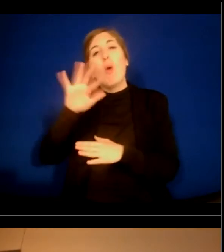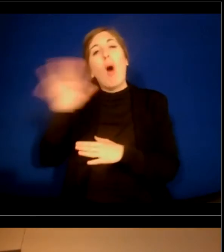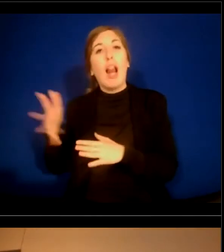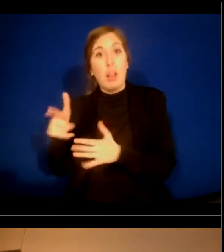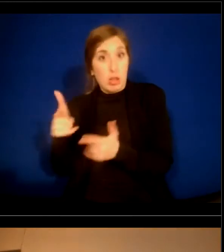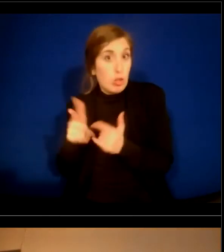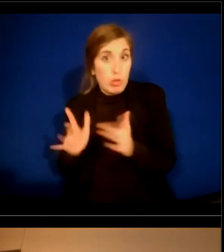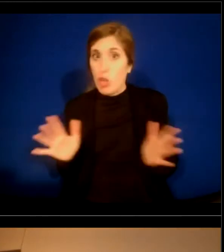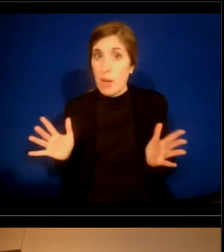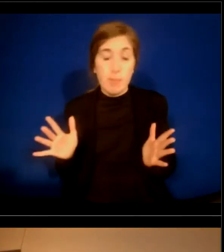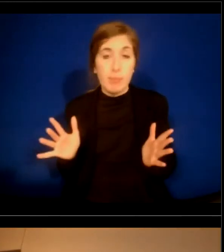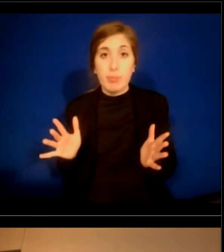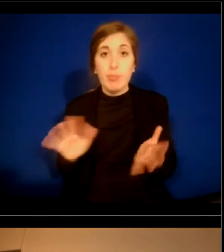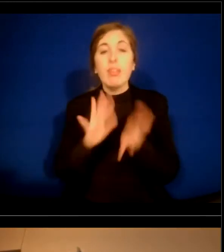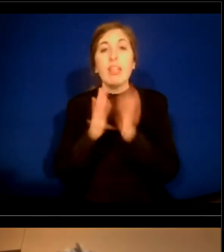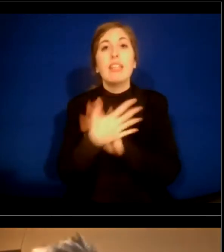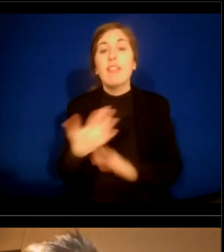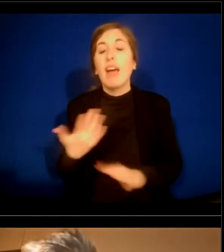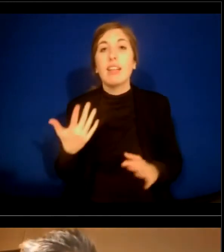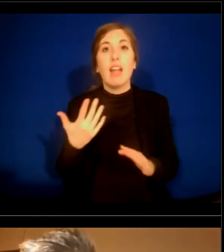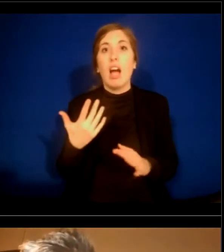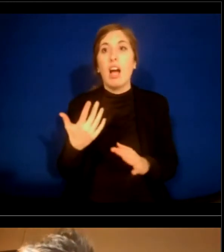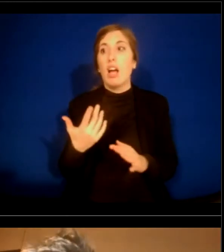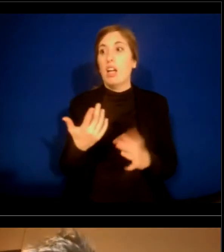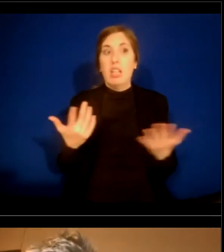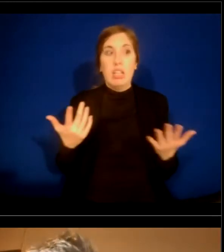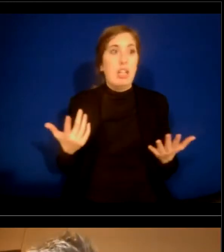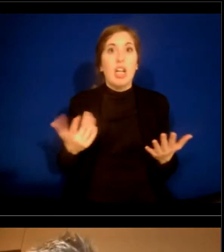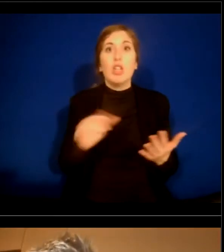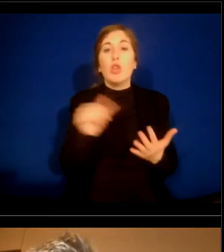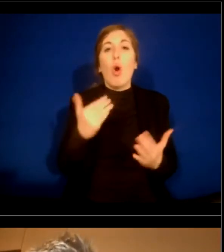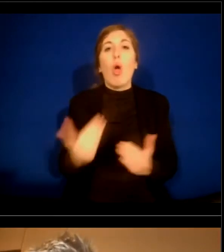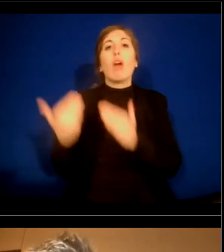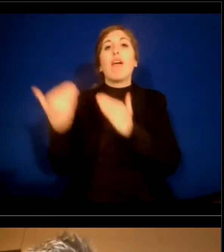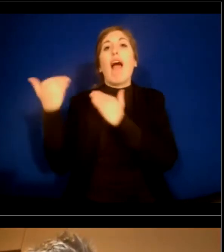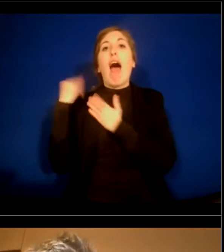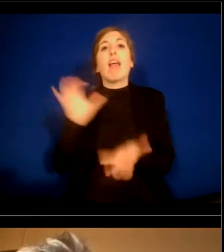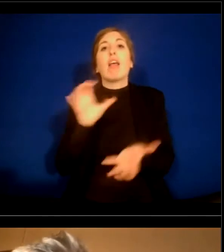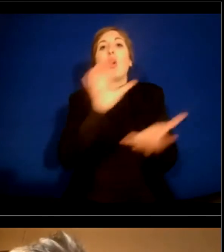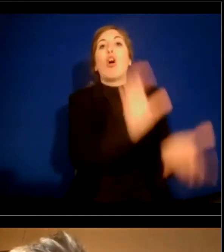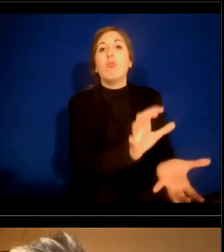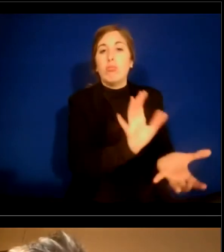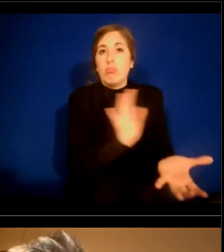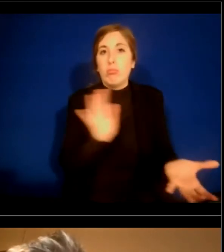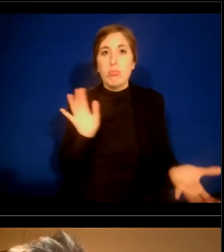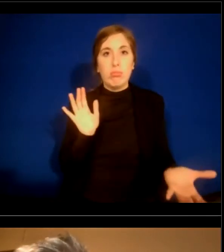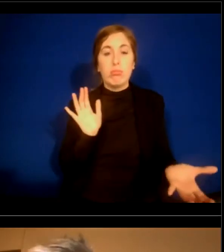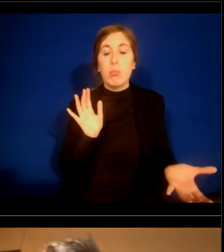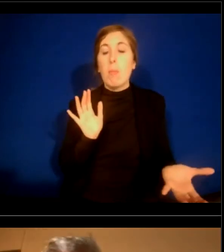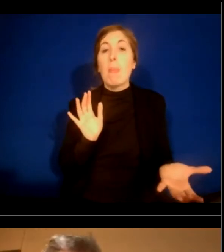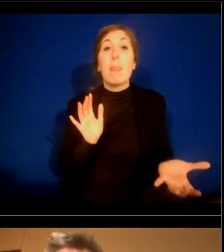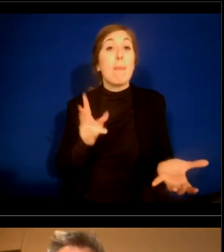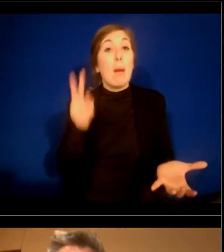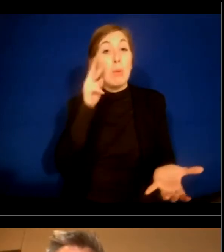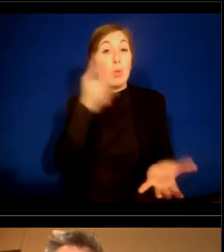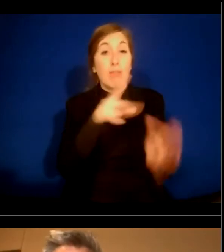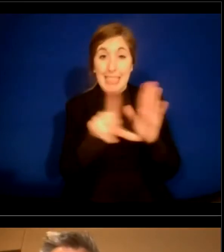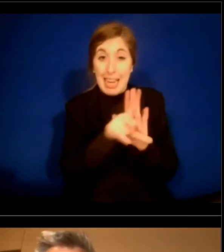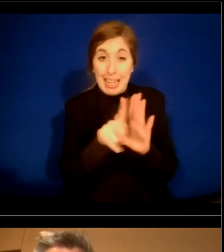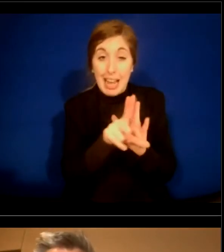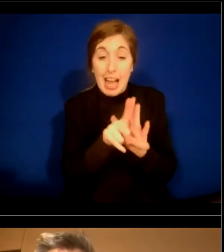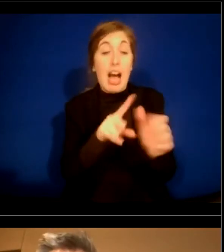viene affidato a chi accoglie per accompagnare, diciamo, il nucleo ucraino, dal punto di vista legale,